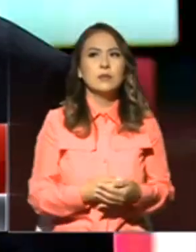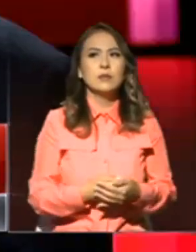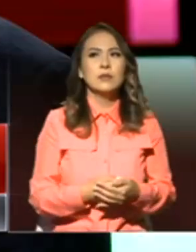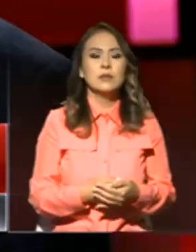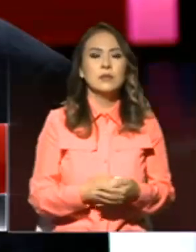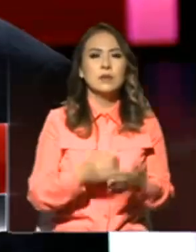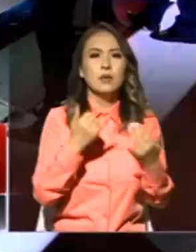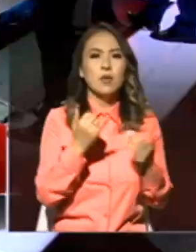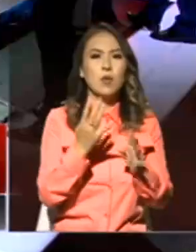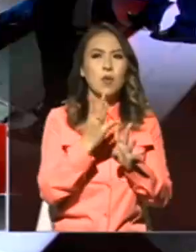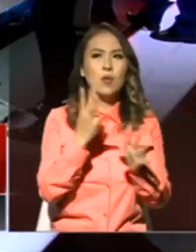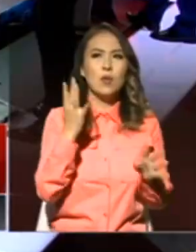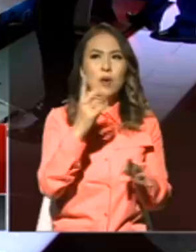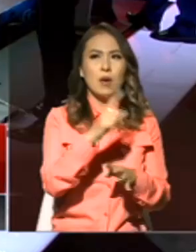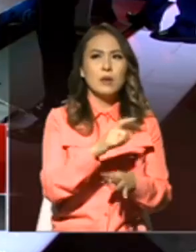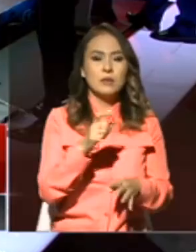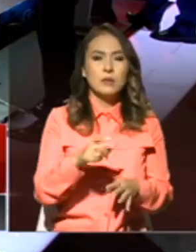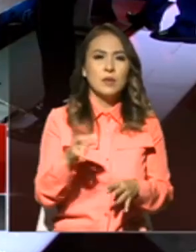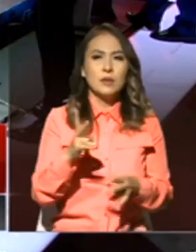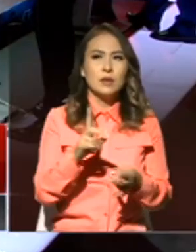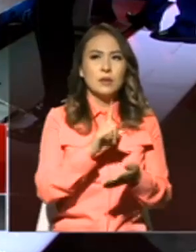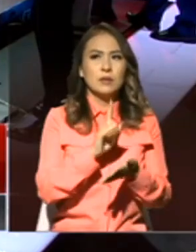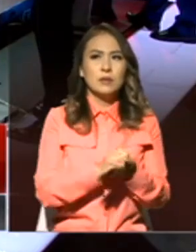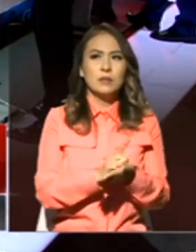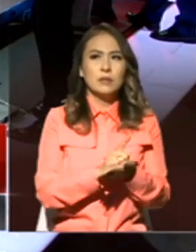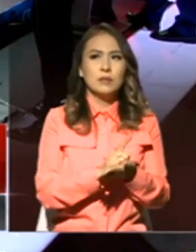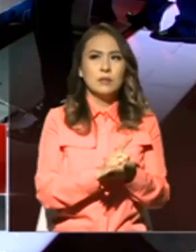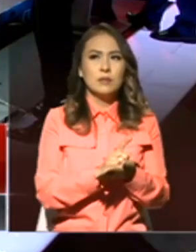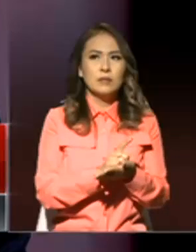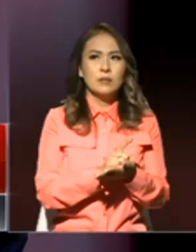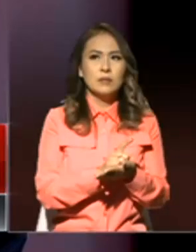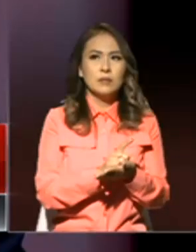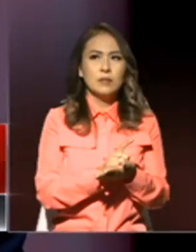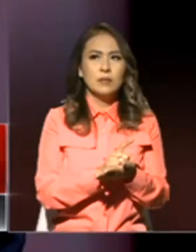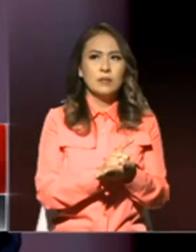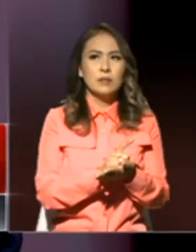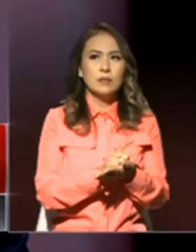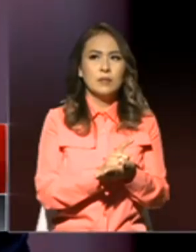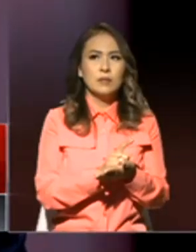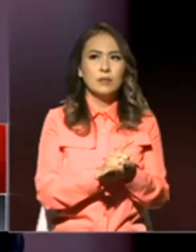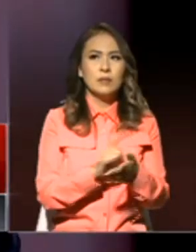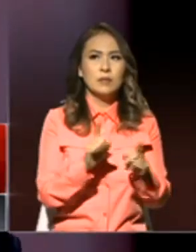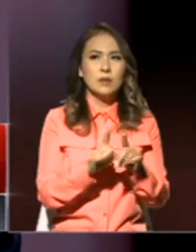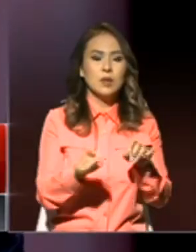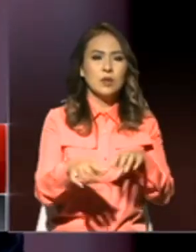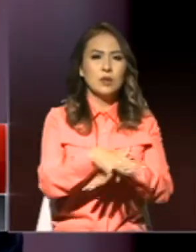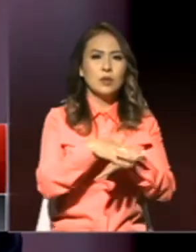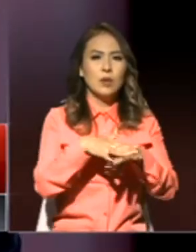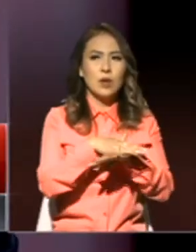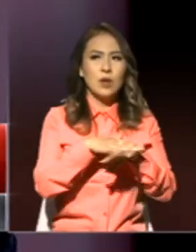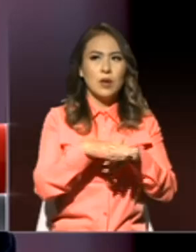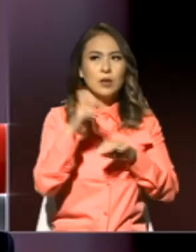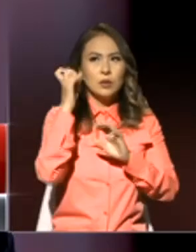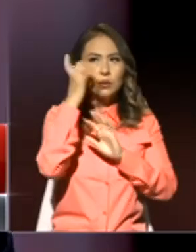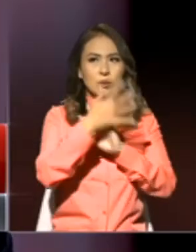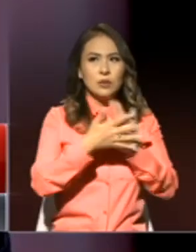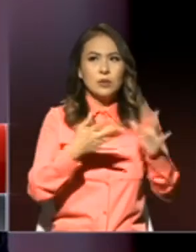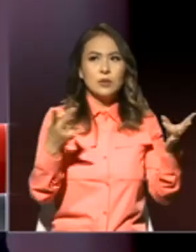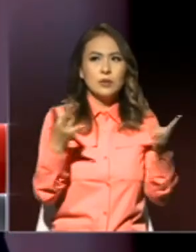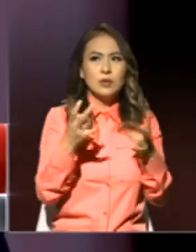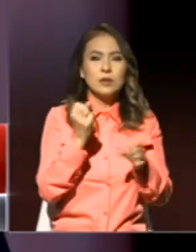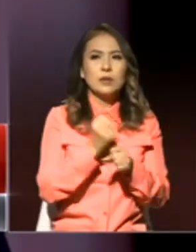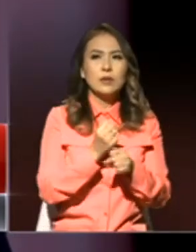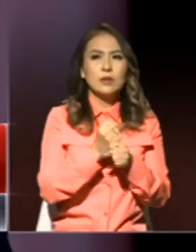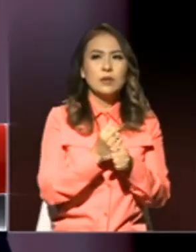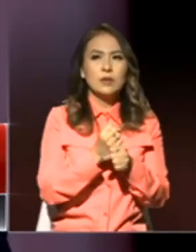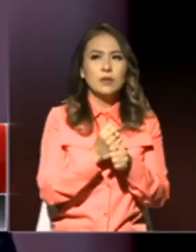кезде мына тұрған кезек тұрған азаматтардың барлығы енді әңгіме көпті, мен бәрін жалғызын сөйлеп кетіп айтпаңыздар, бірақ халық түсіну керек, сол үшін келіп тұрмыз ғой. Енді ол оператор